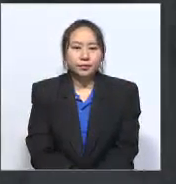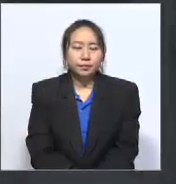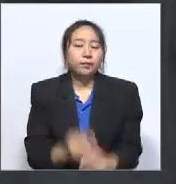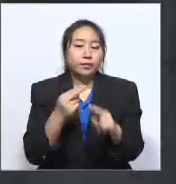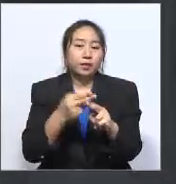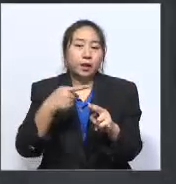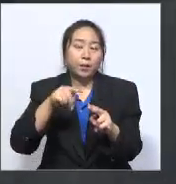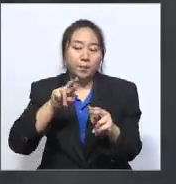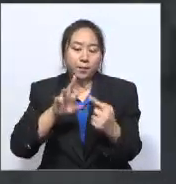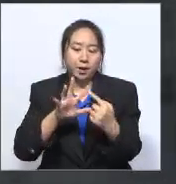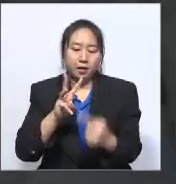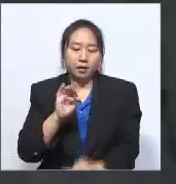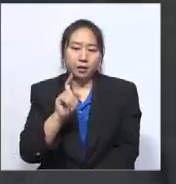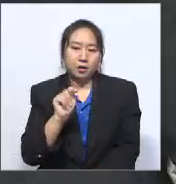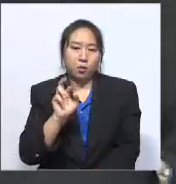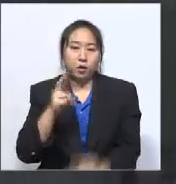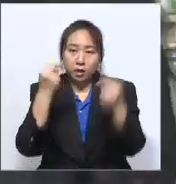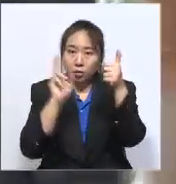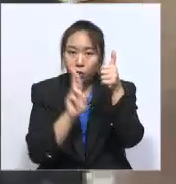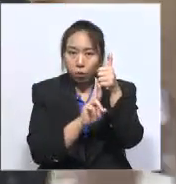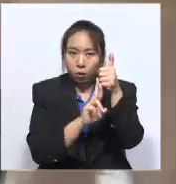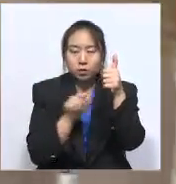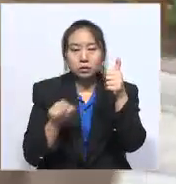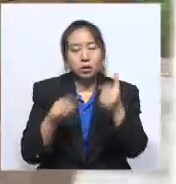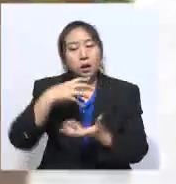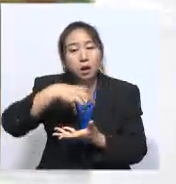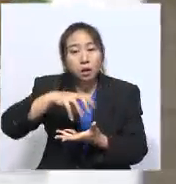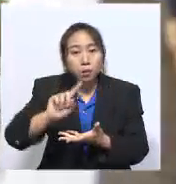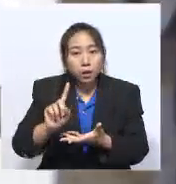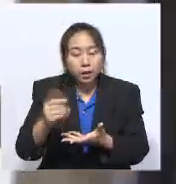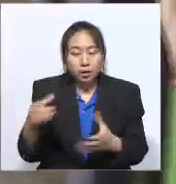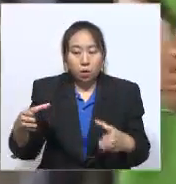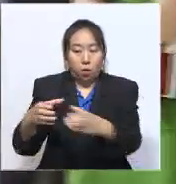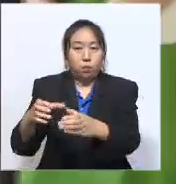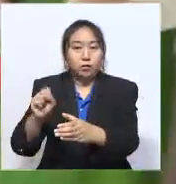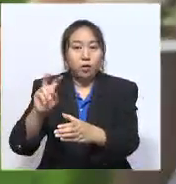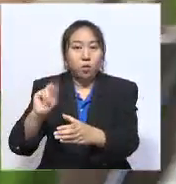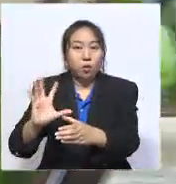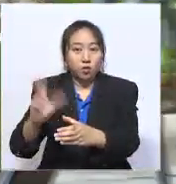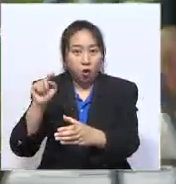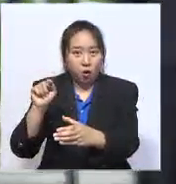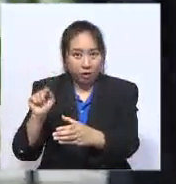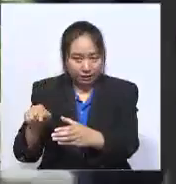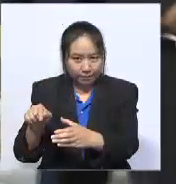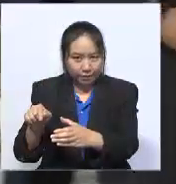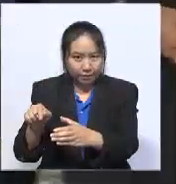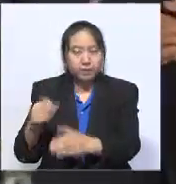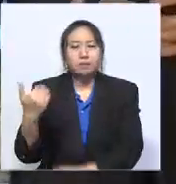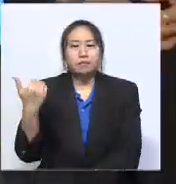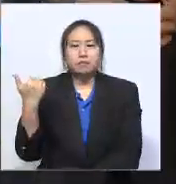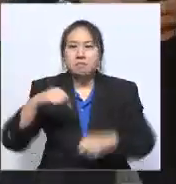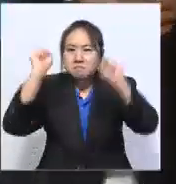พลเอกประวิตรวงษ์สุวรรณรองนายกรัฐมนตรีได้กล่าวถึงกรณีที่สภานิติบัญญัติแห่งชาติหรือสนช.